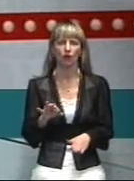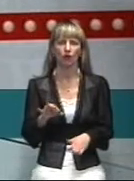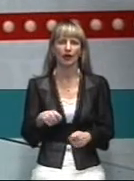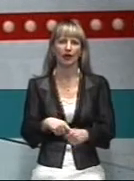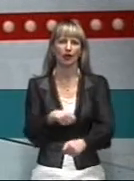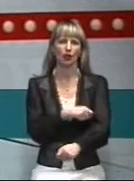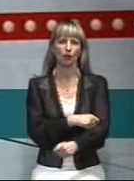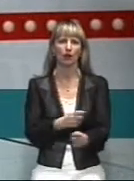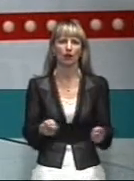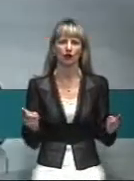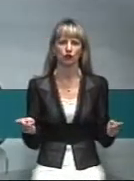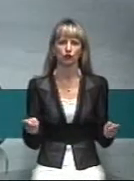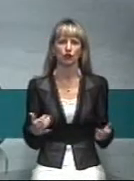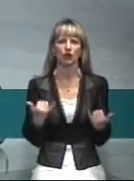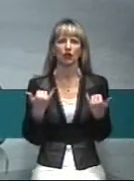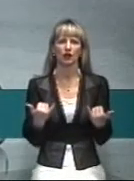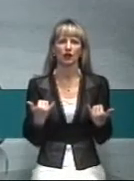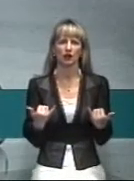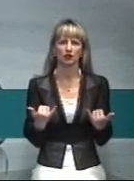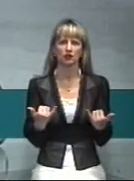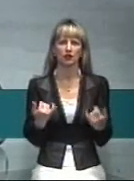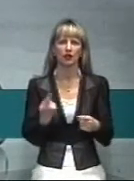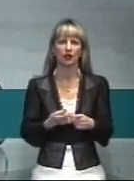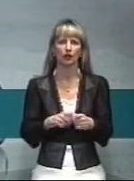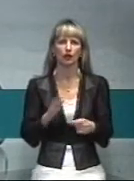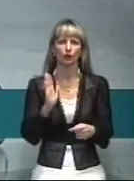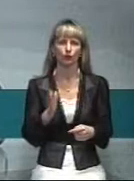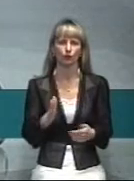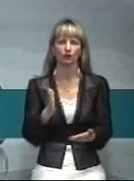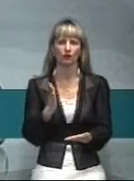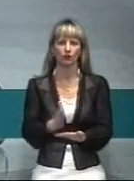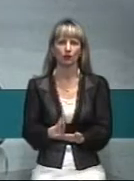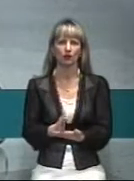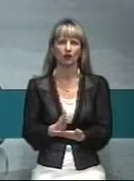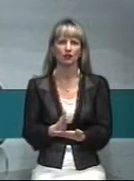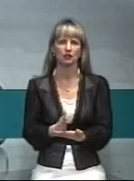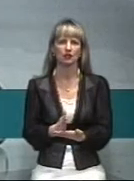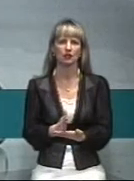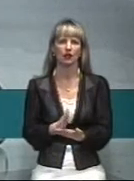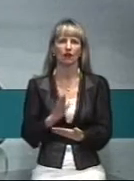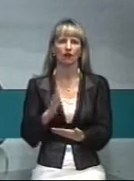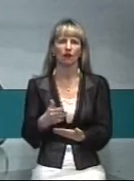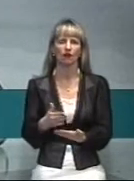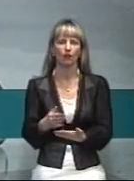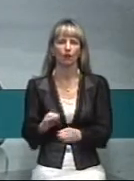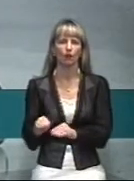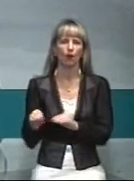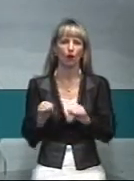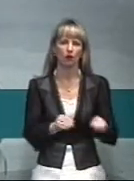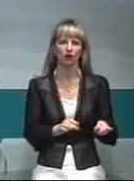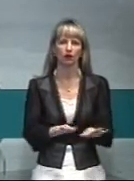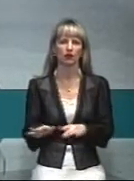кілометражу? Ну, наразі це буде відбуватися все в мобільному, в пересувному режимі,